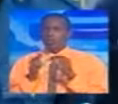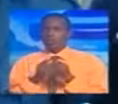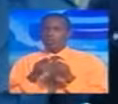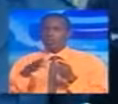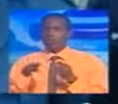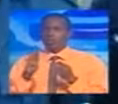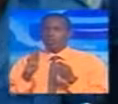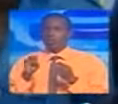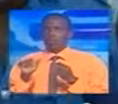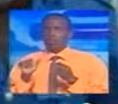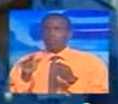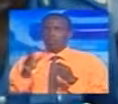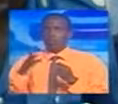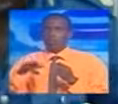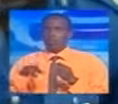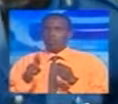à Barouaro,